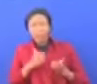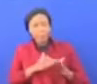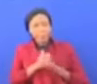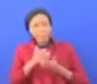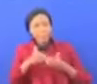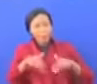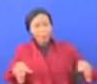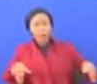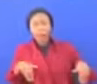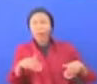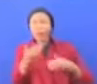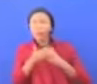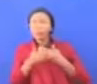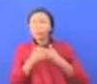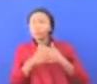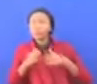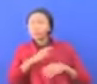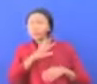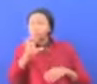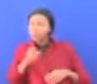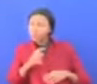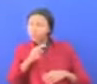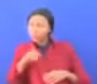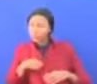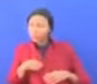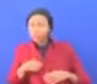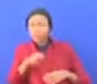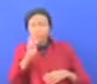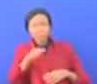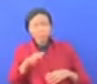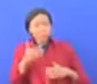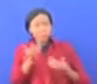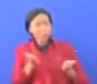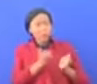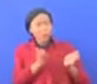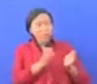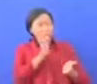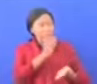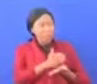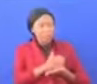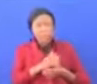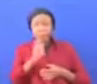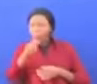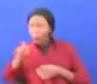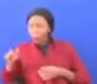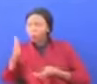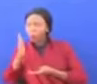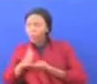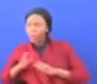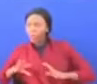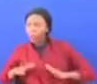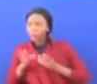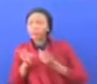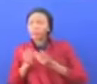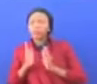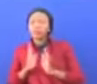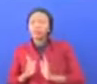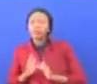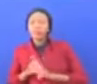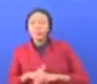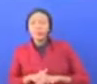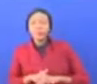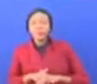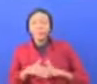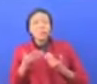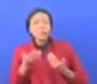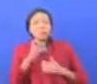sote, kama hifadhi ya wana haki na wananchi wana haki ya kuishi. Kwa lazima tu ile give and take iweze kufanya kazi, tusaidie katika eneo hili vizuri.